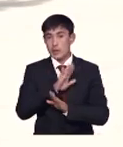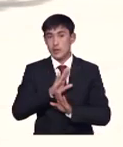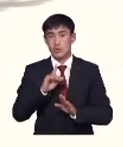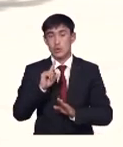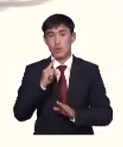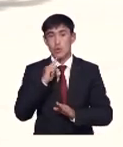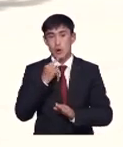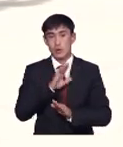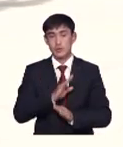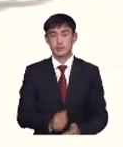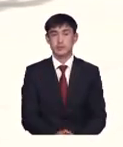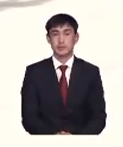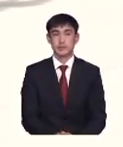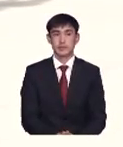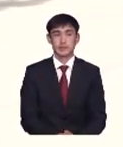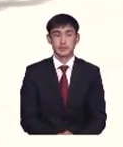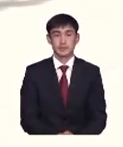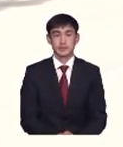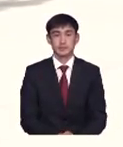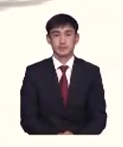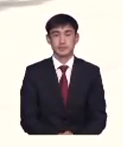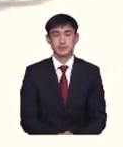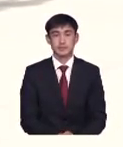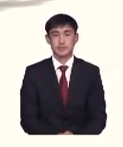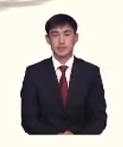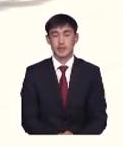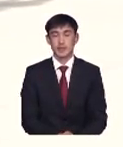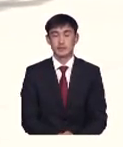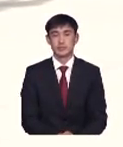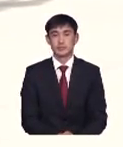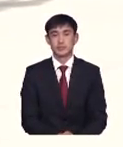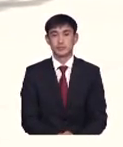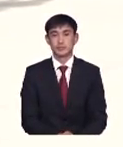емес. Меруерт Қыдырбайқызы, Жайдарбек Нұрбек, Жандос Сәкенұлы, Алматы облысынан.